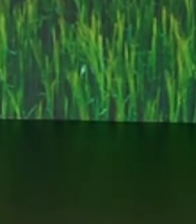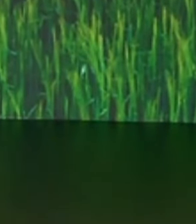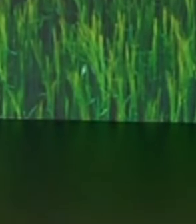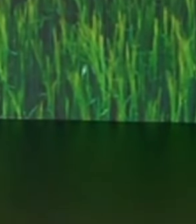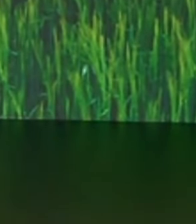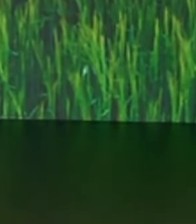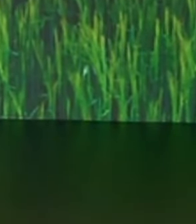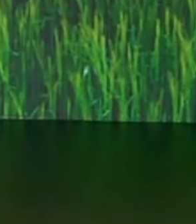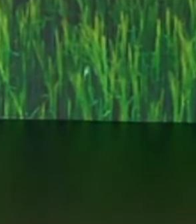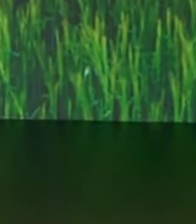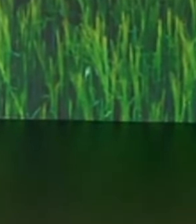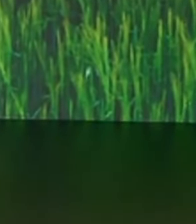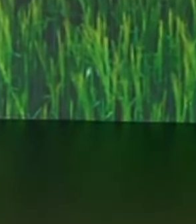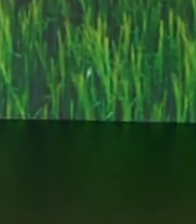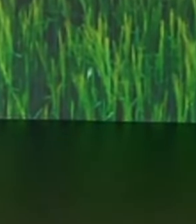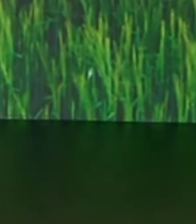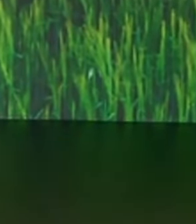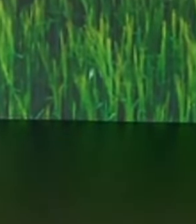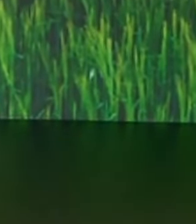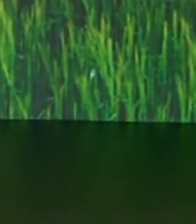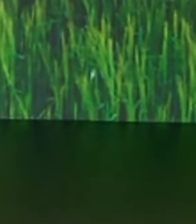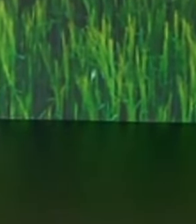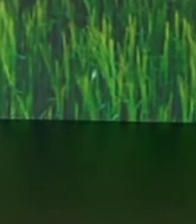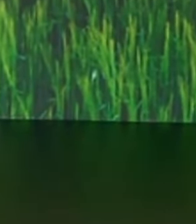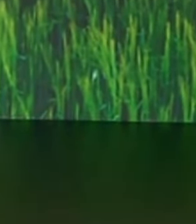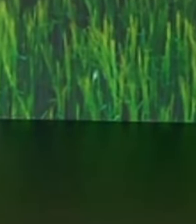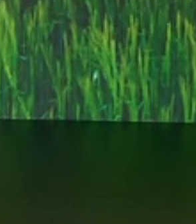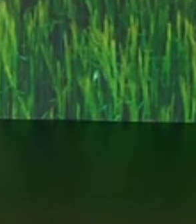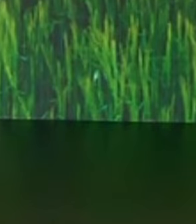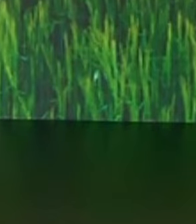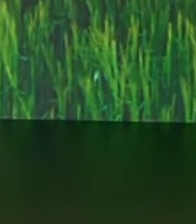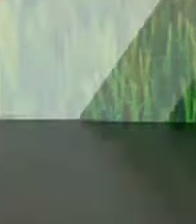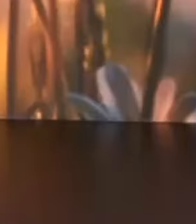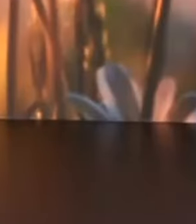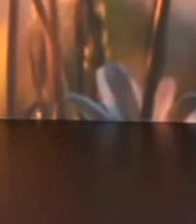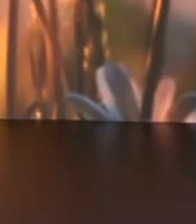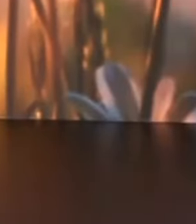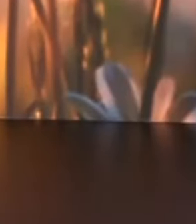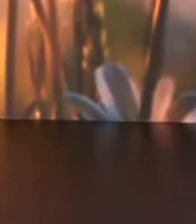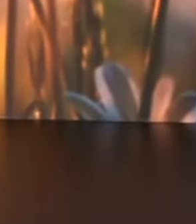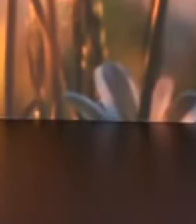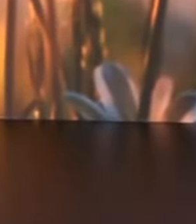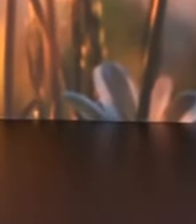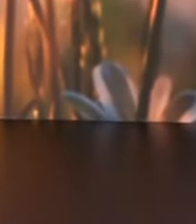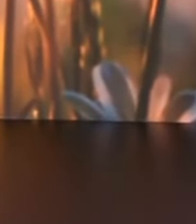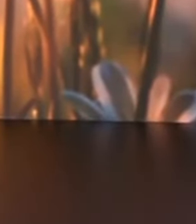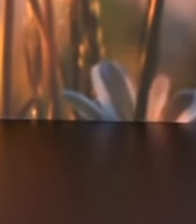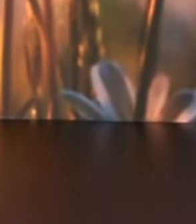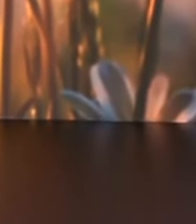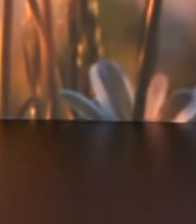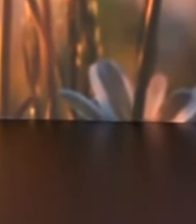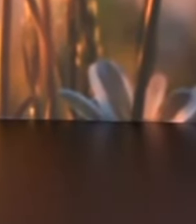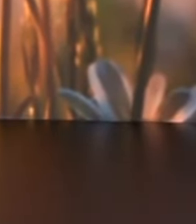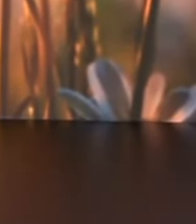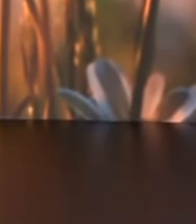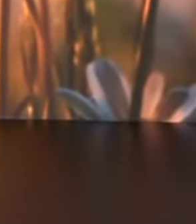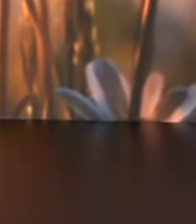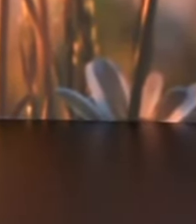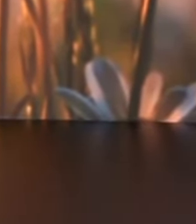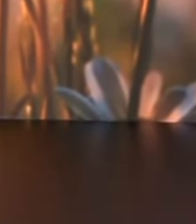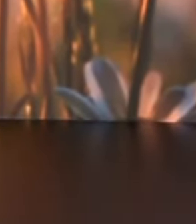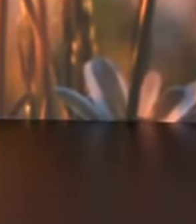күндіз 0-ден 24-25, түнде 11 градус жоғары болады. Оңтүстікте күн ашық, сынапағанасы Талдықорған, Қонаев пен Таразда